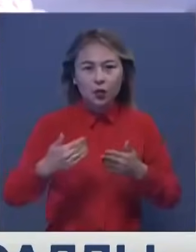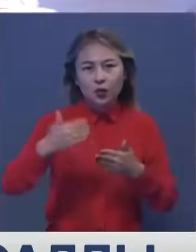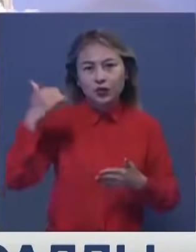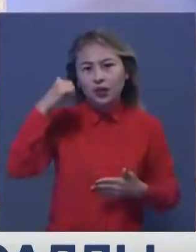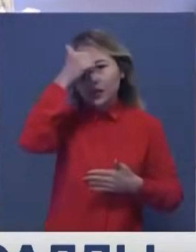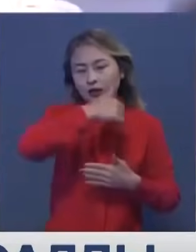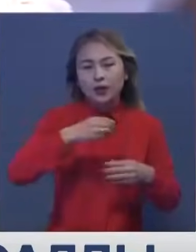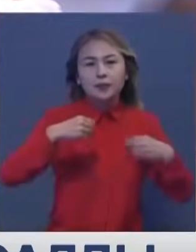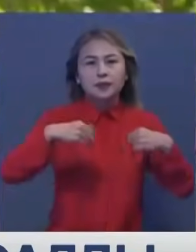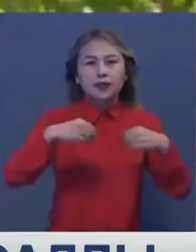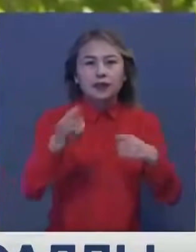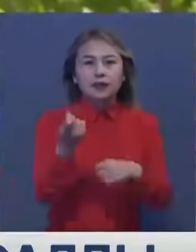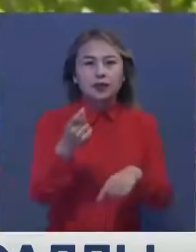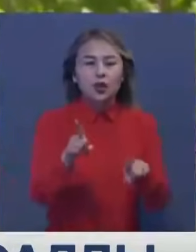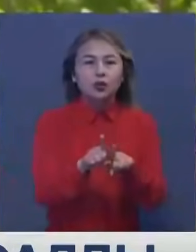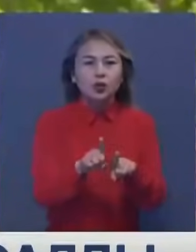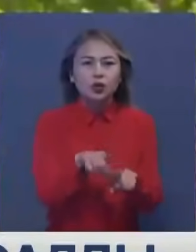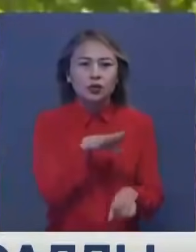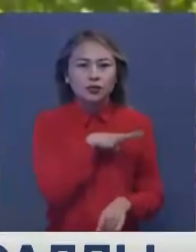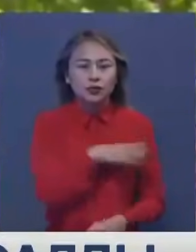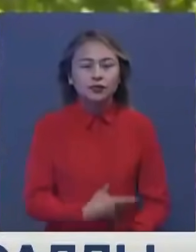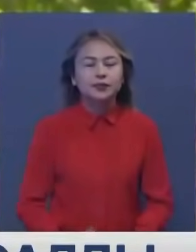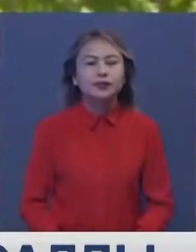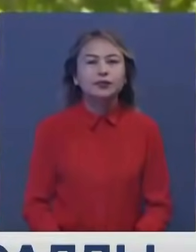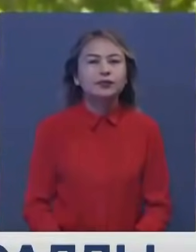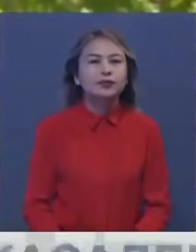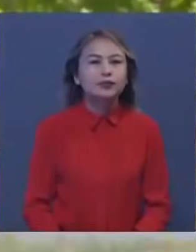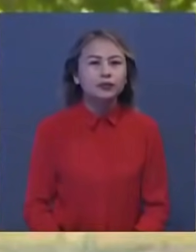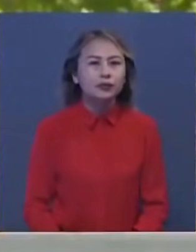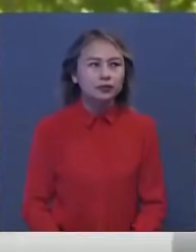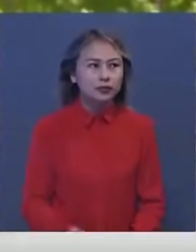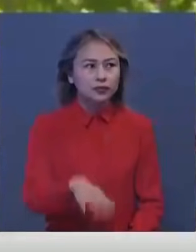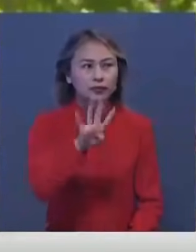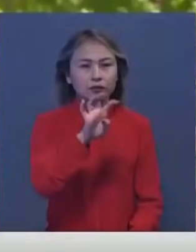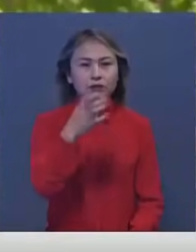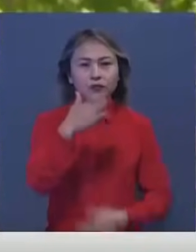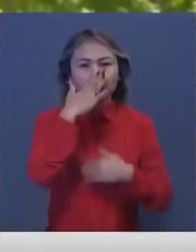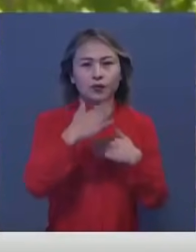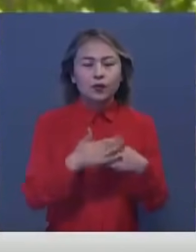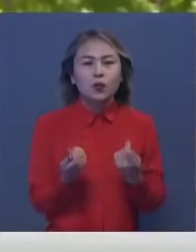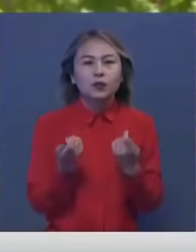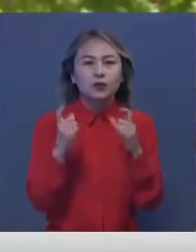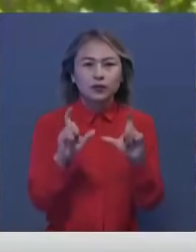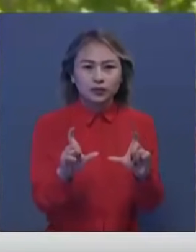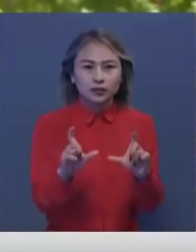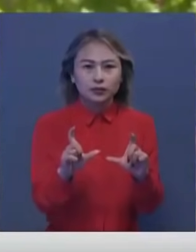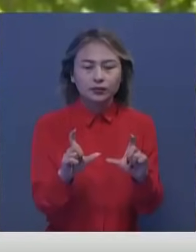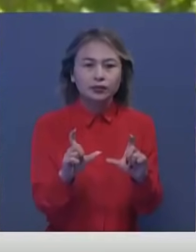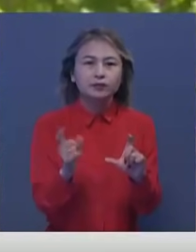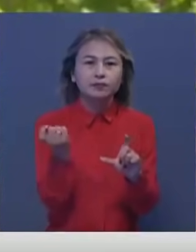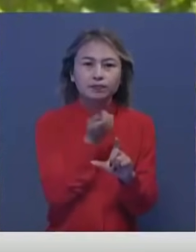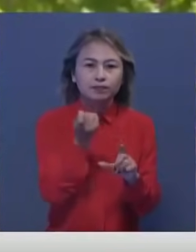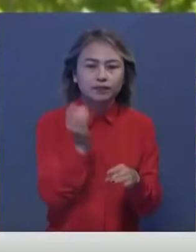әдіспен бидайда еккен. Бір фракциясы ылғал тиген кезде 400 есе көбейеді өз мөлшерінен. Бидаймен